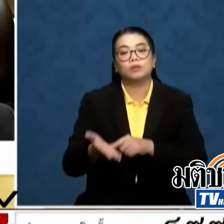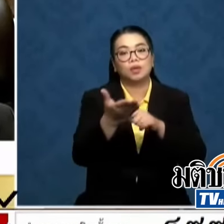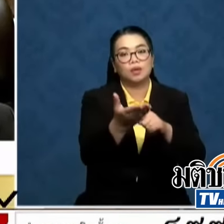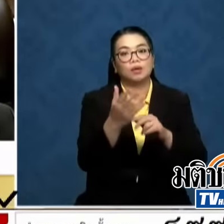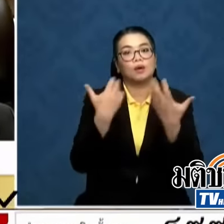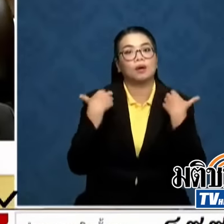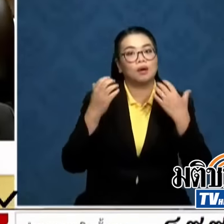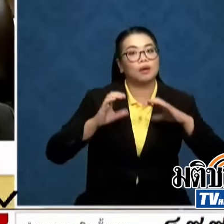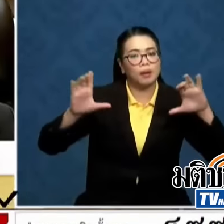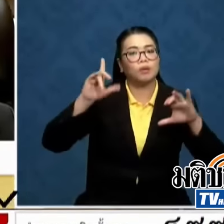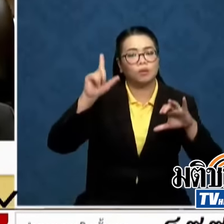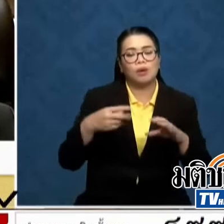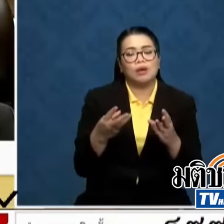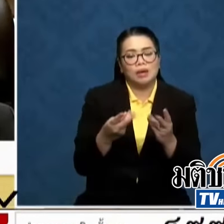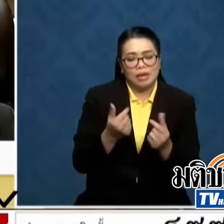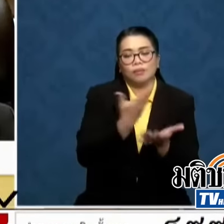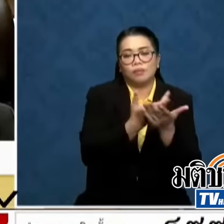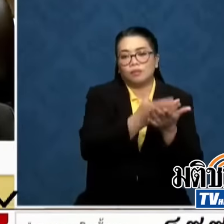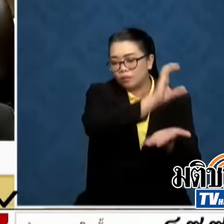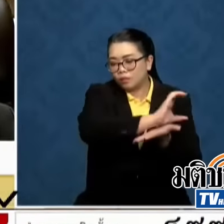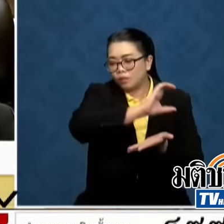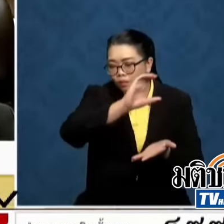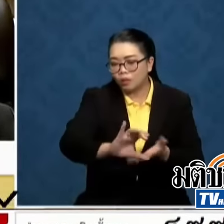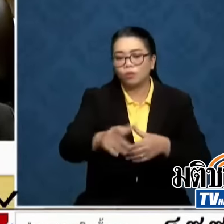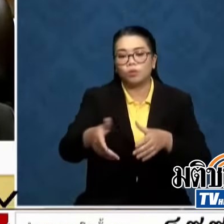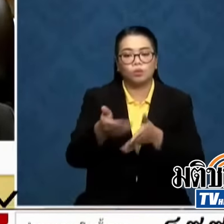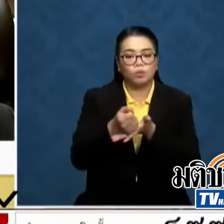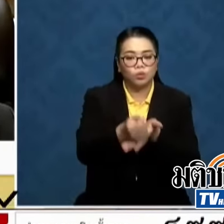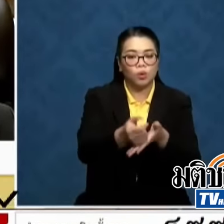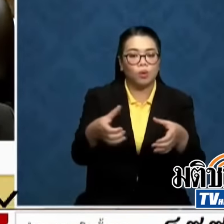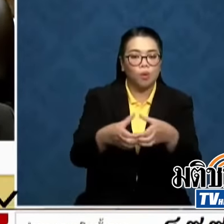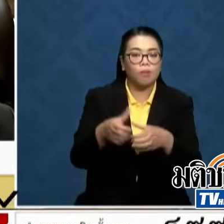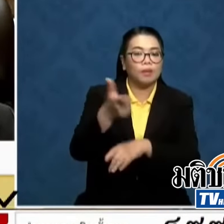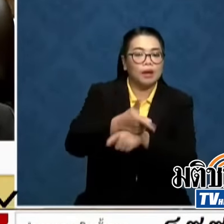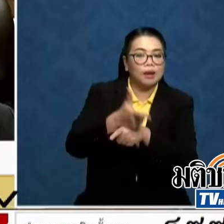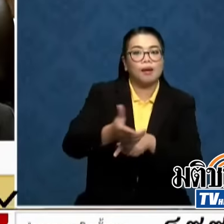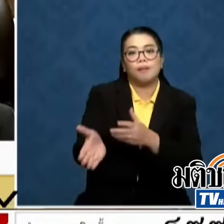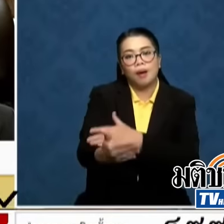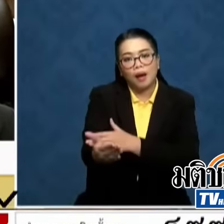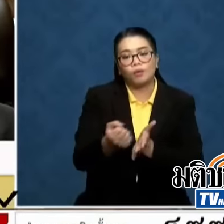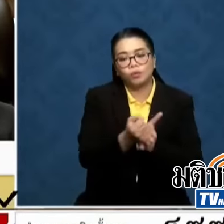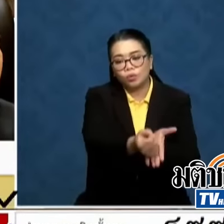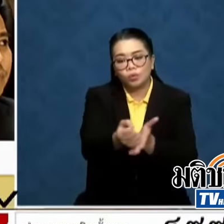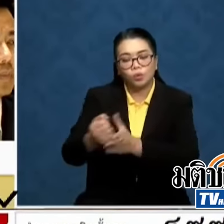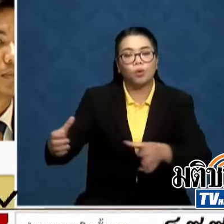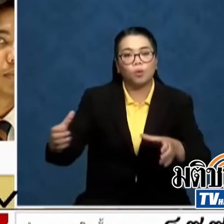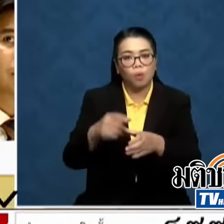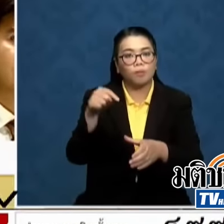ว่าต้องรีบอนุมัติลงมาเพื่อช่วยเหลือพี่น้องเกษตรกรในการเยียวยาช่วยเห